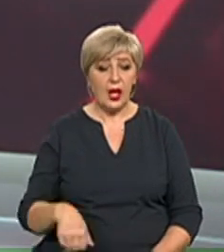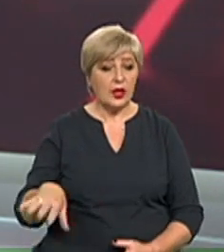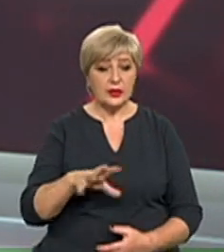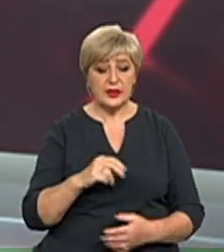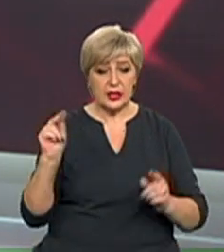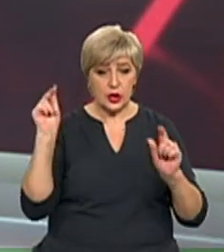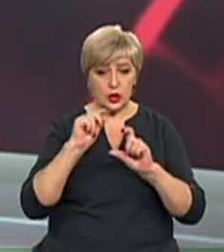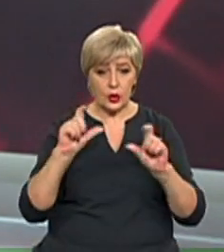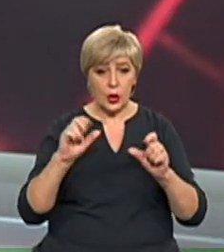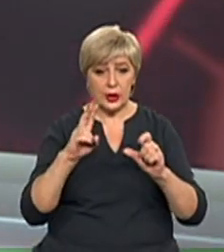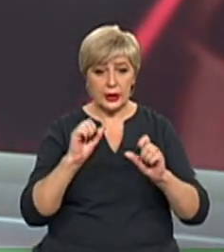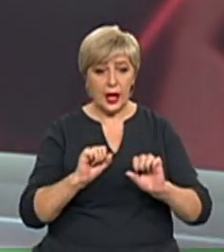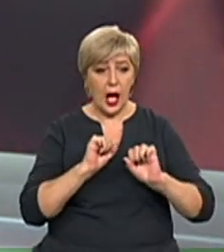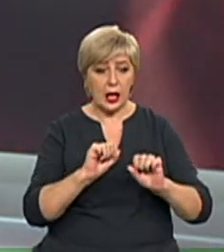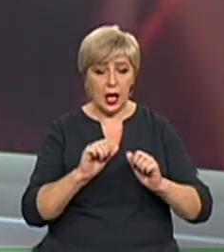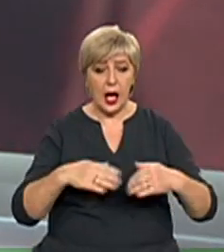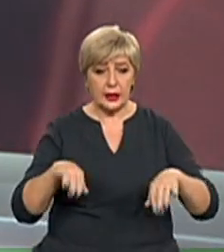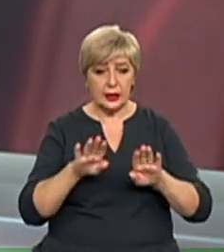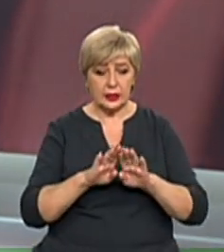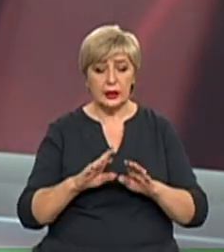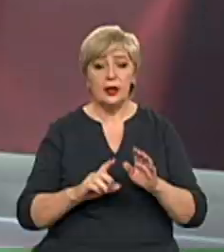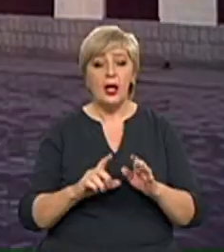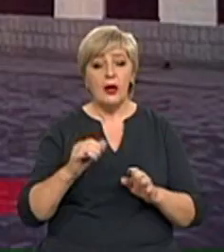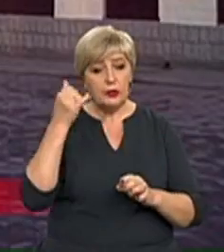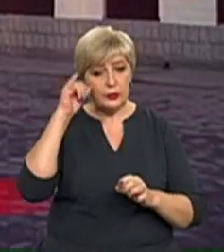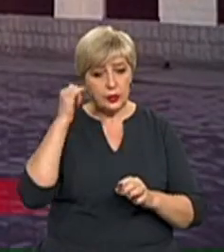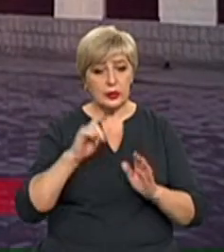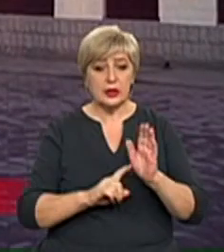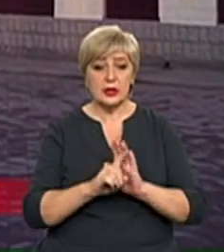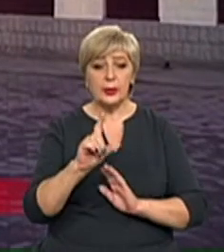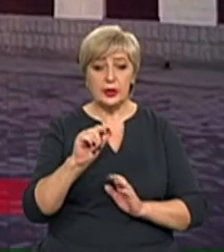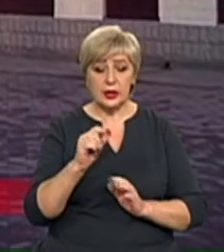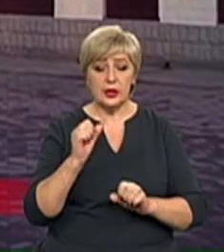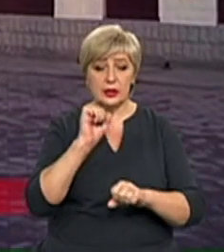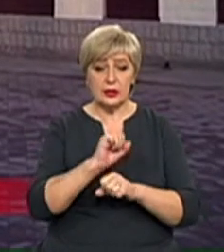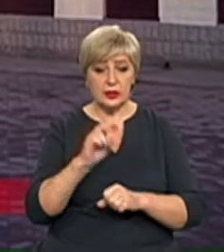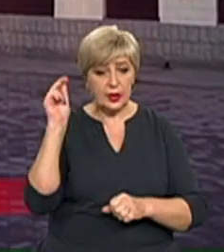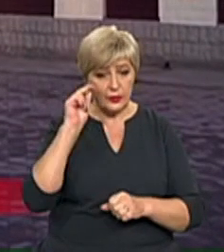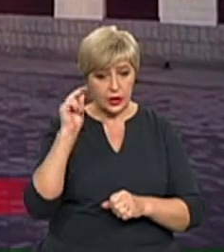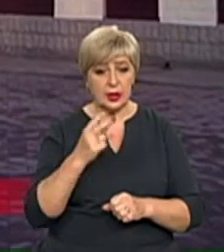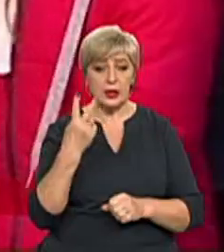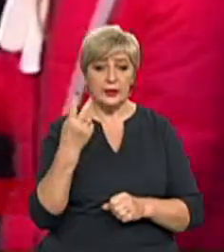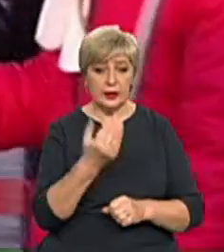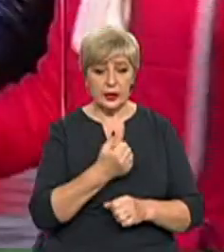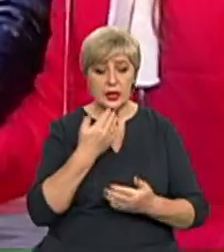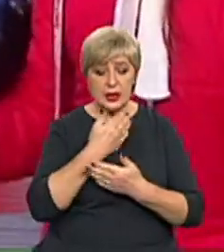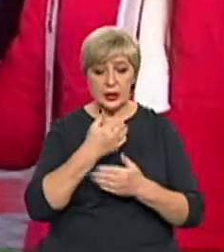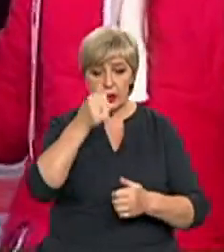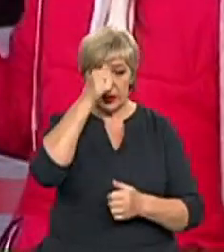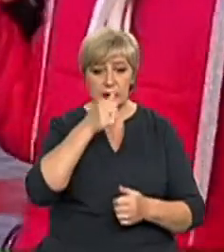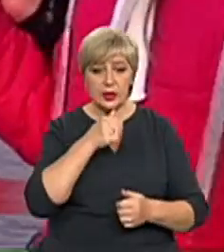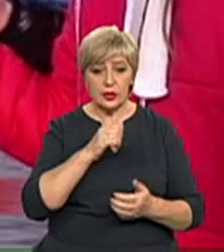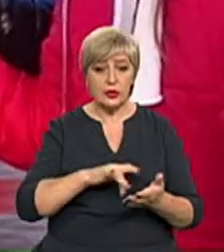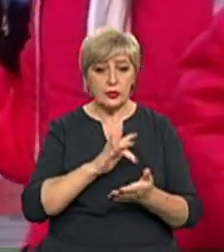Усі школи на карантин. У Кривому Роті з понеділка призупинять навчання на 2 тижні. За останній місяць у місті на грип